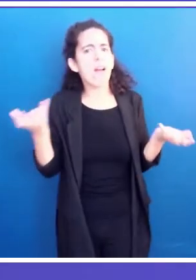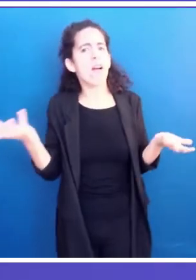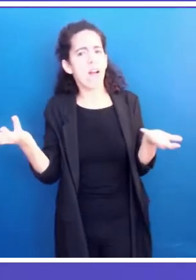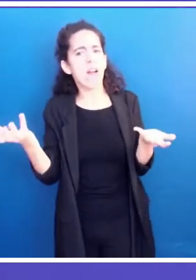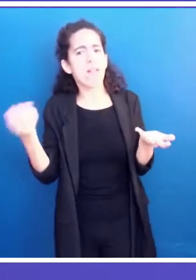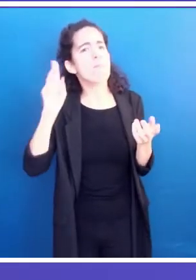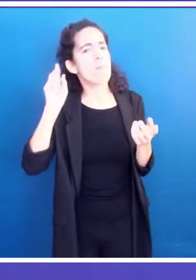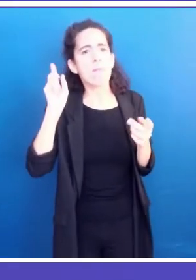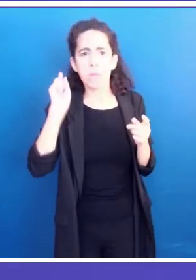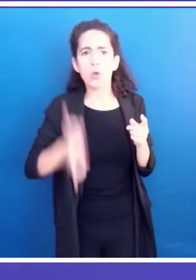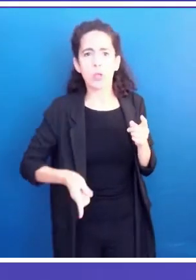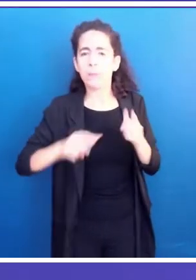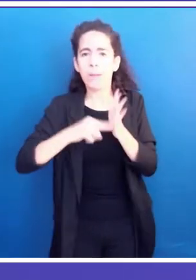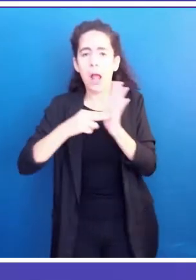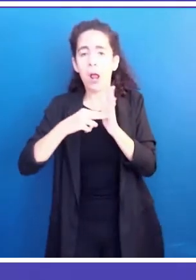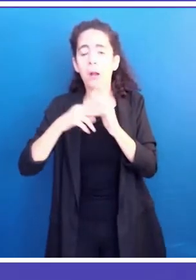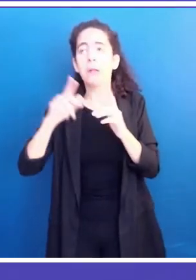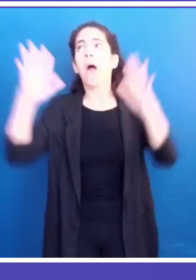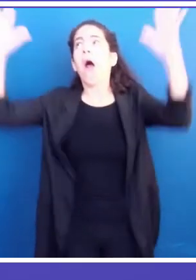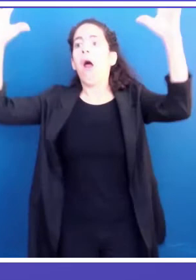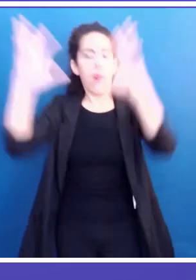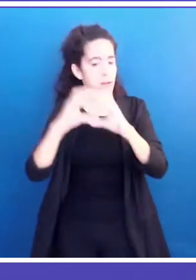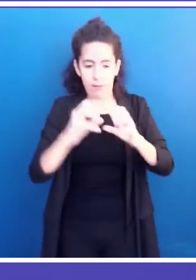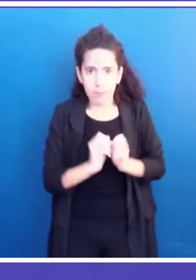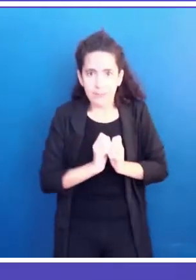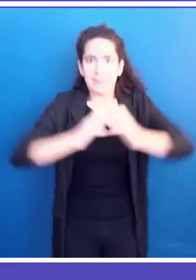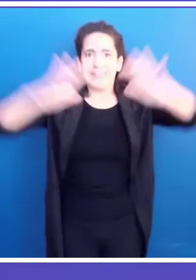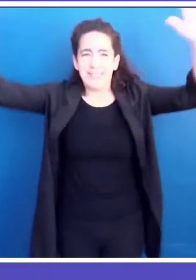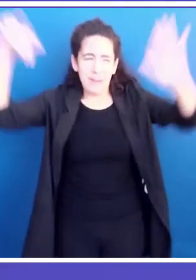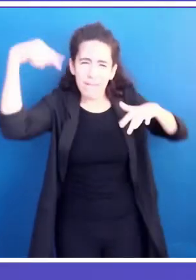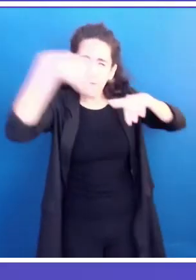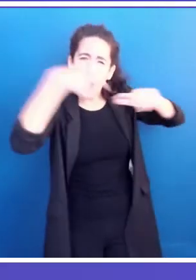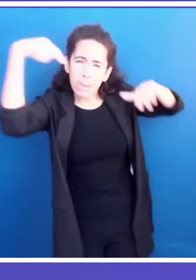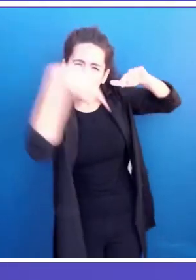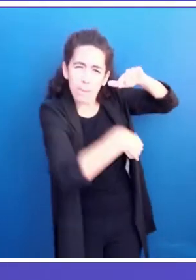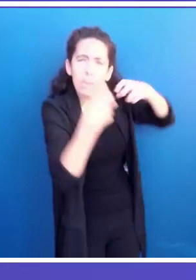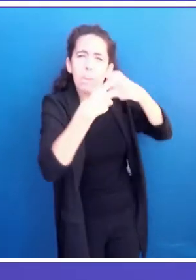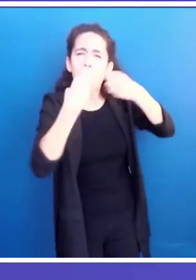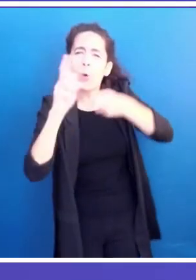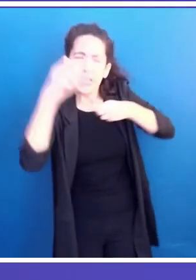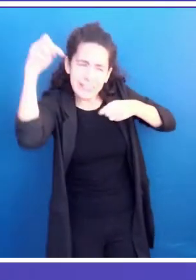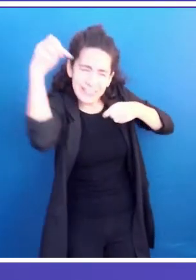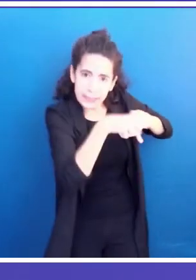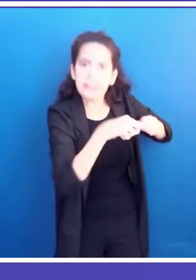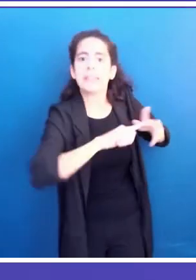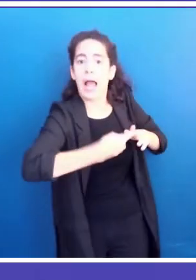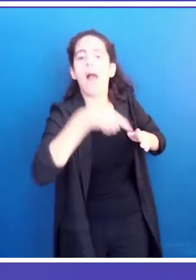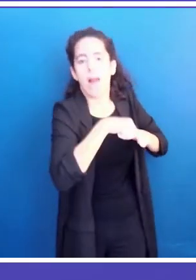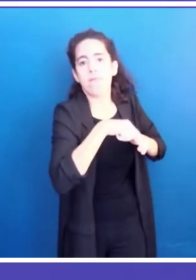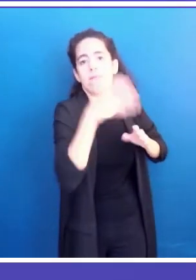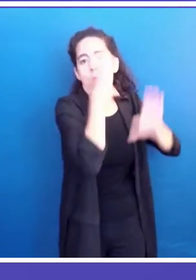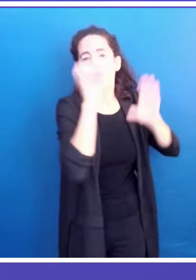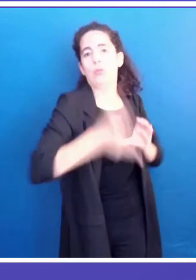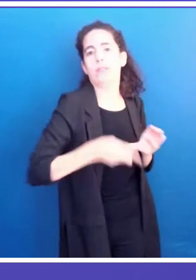حيث السياسة، ولابد من أن تكون المقاربة من أسفل إلى أعلى.